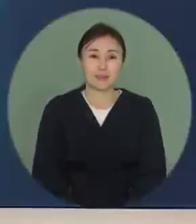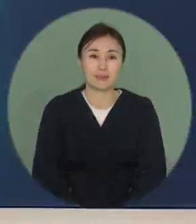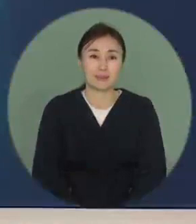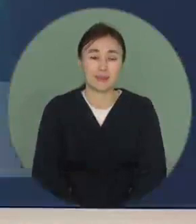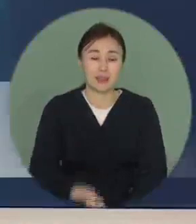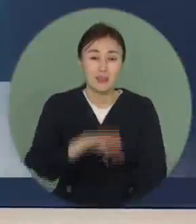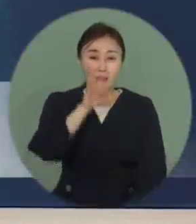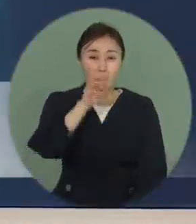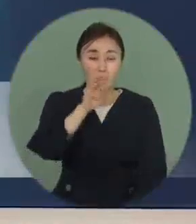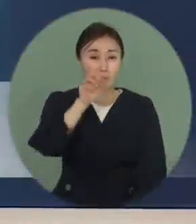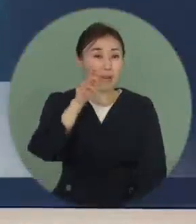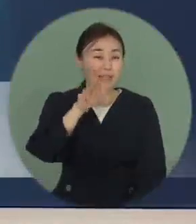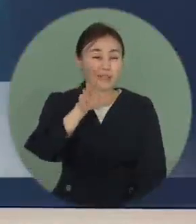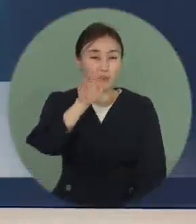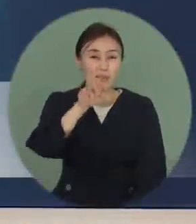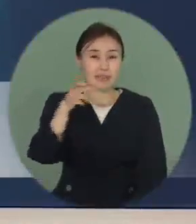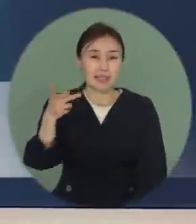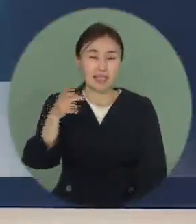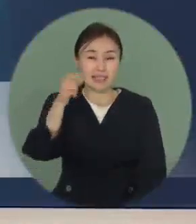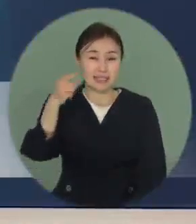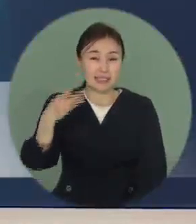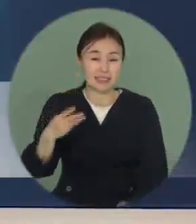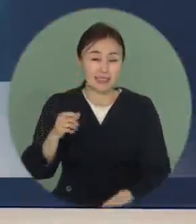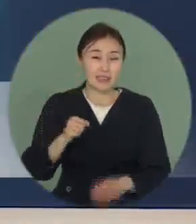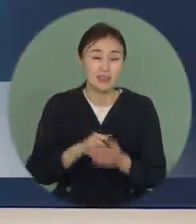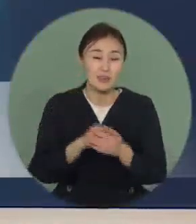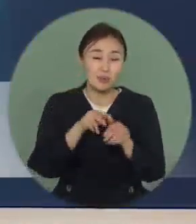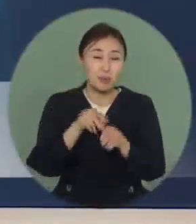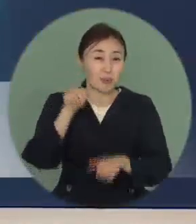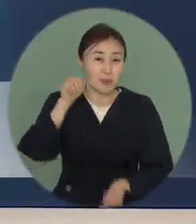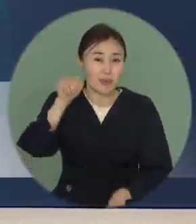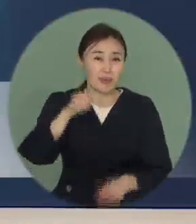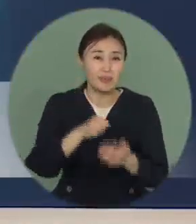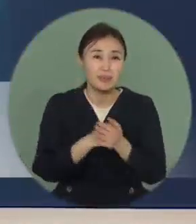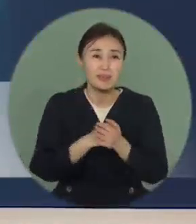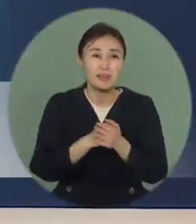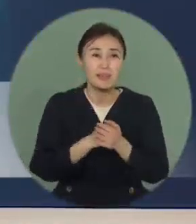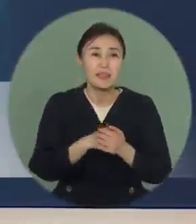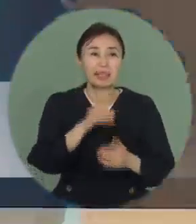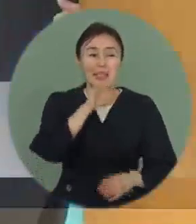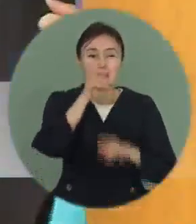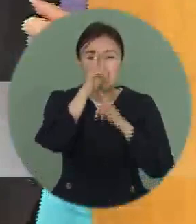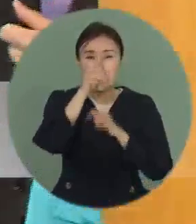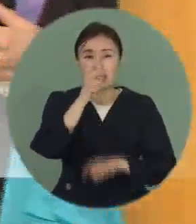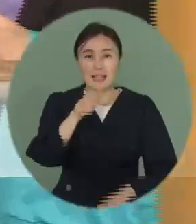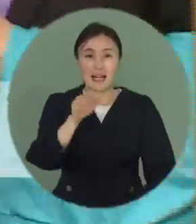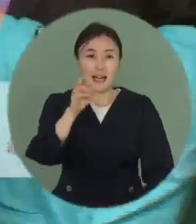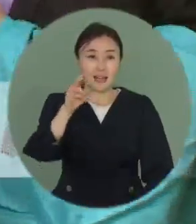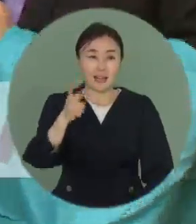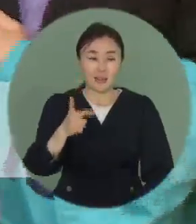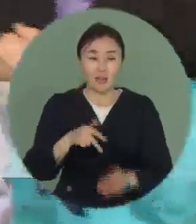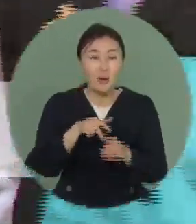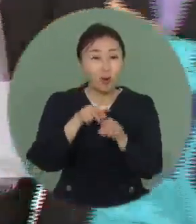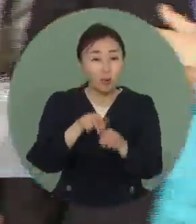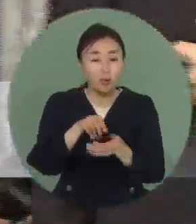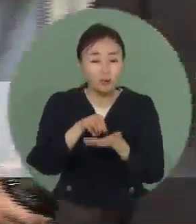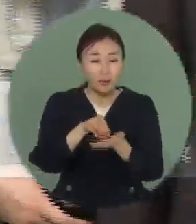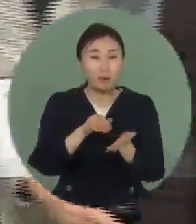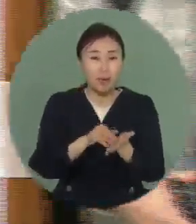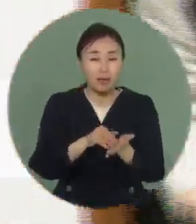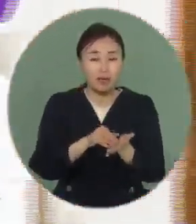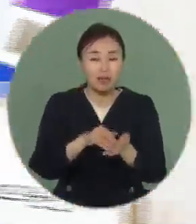광주 광산을 출마에 선언한 이낙연 새로운 미래 공동 대표가 오늘 예비 후보로 등록하고